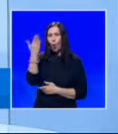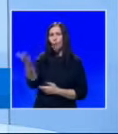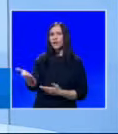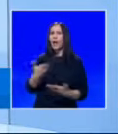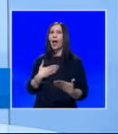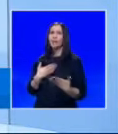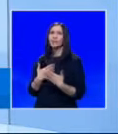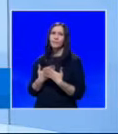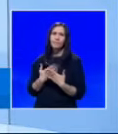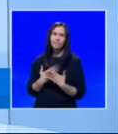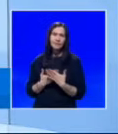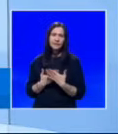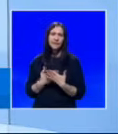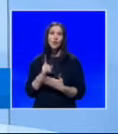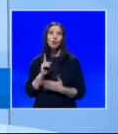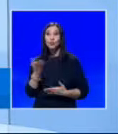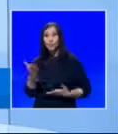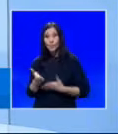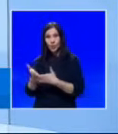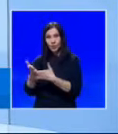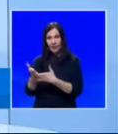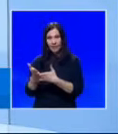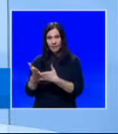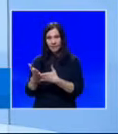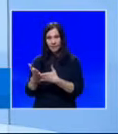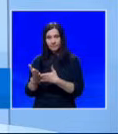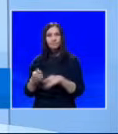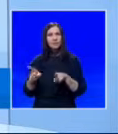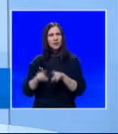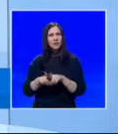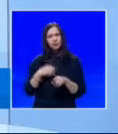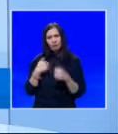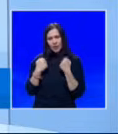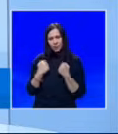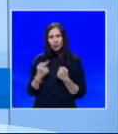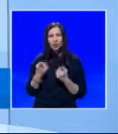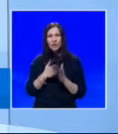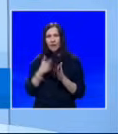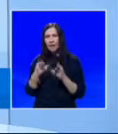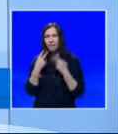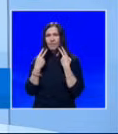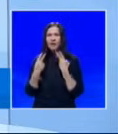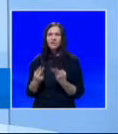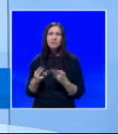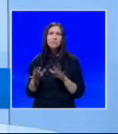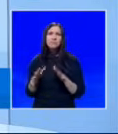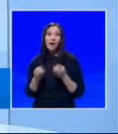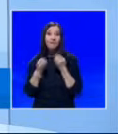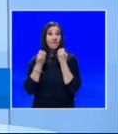близки, които го подкрепят. И също ми е трудно на този етап да видим